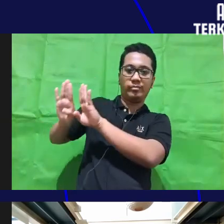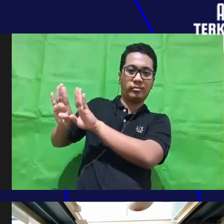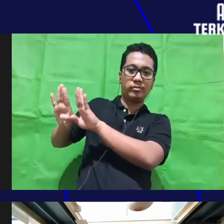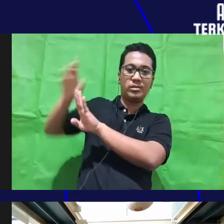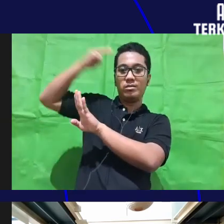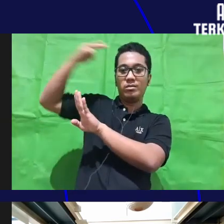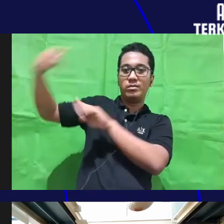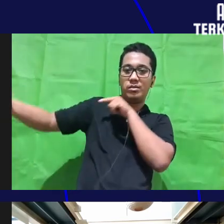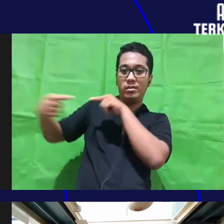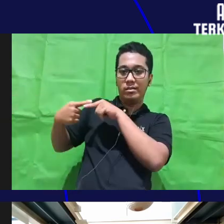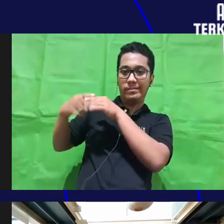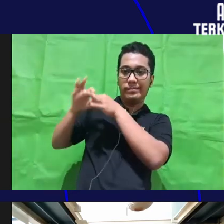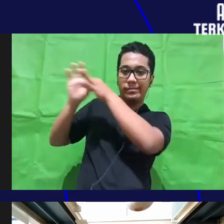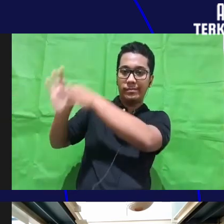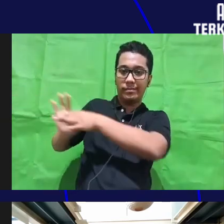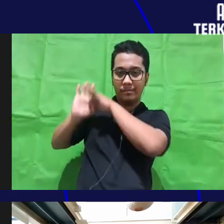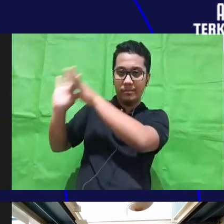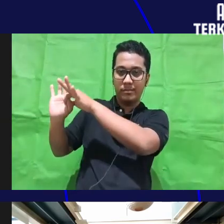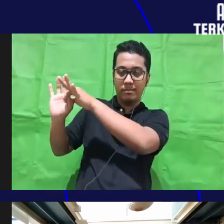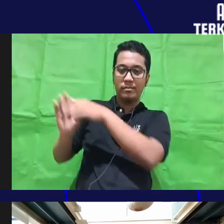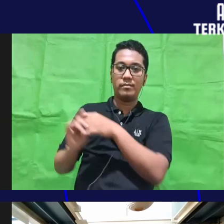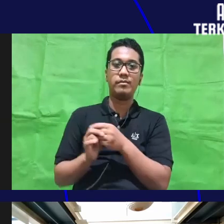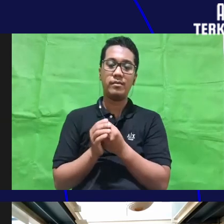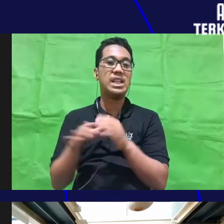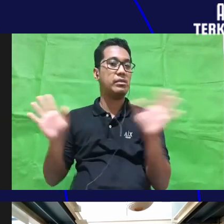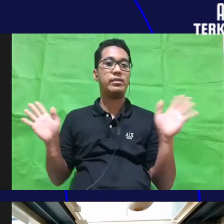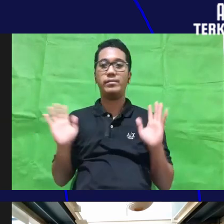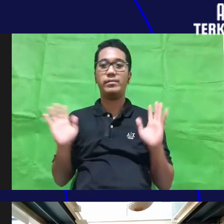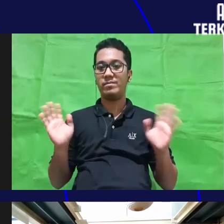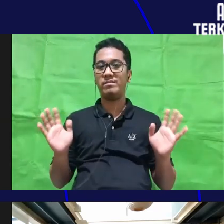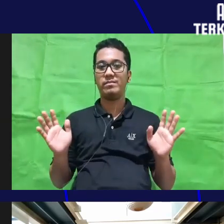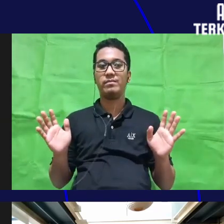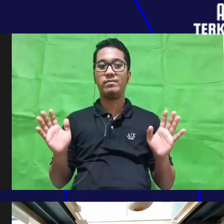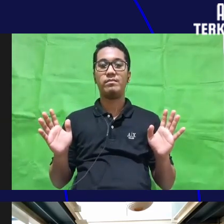luar Yogyakarta? Kan tidak gitu. Jadi kita kemudian memilih untuk